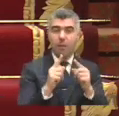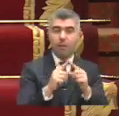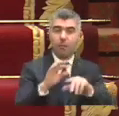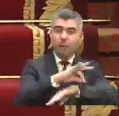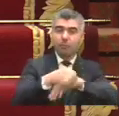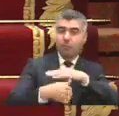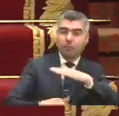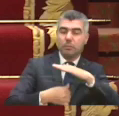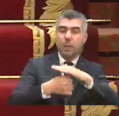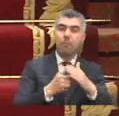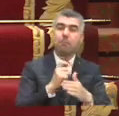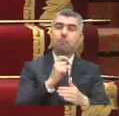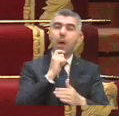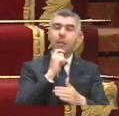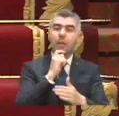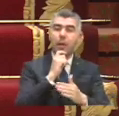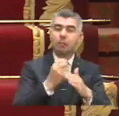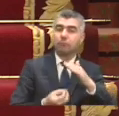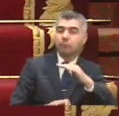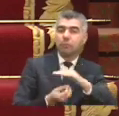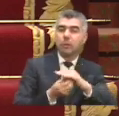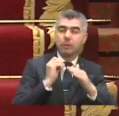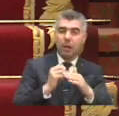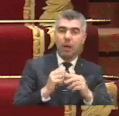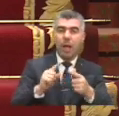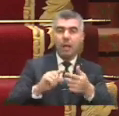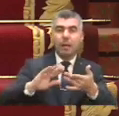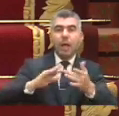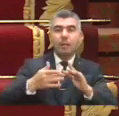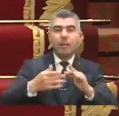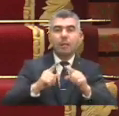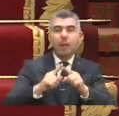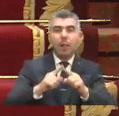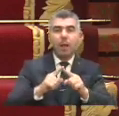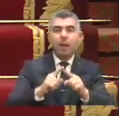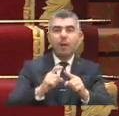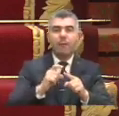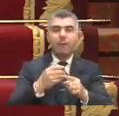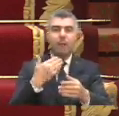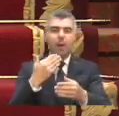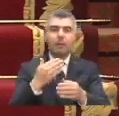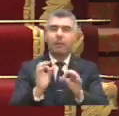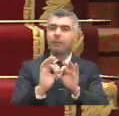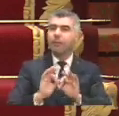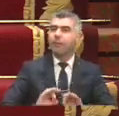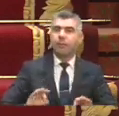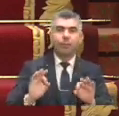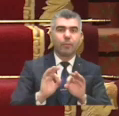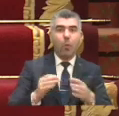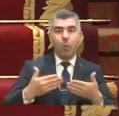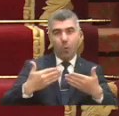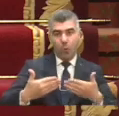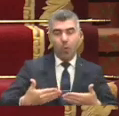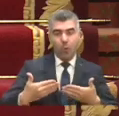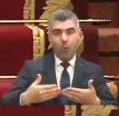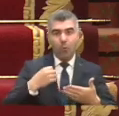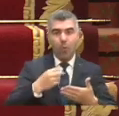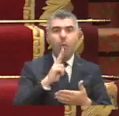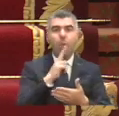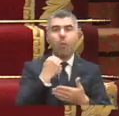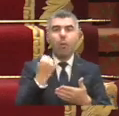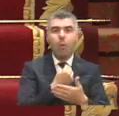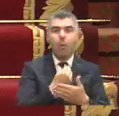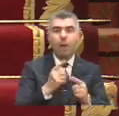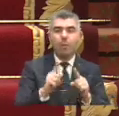بأنه باقي هناك فساد، الرقمنة لم تؤدي الدور ديالها في محاربة الفساد، والدليل على أنه نحن اليوم أمام حكومة ديال